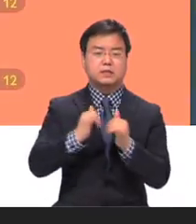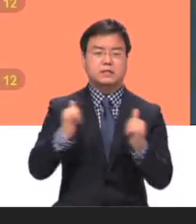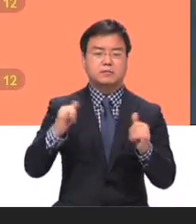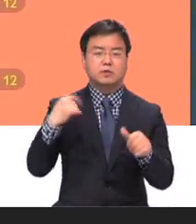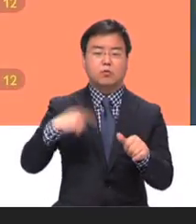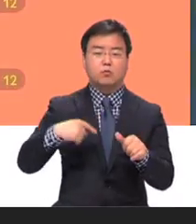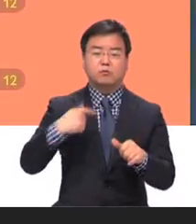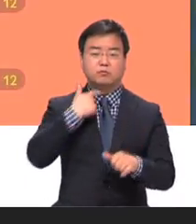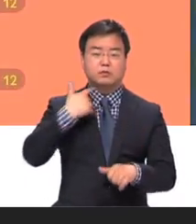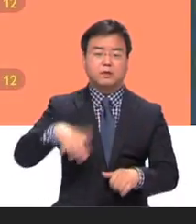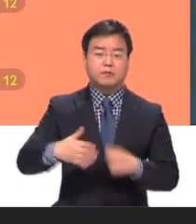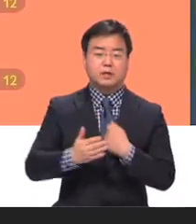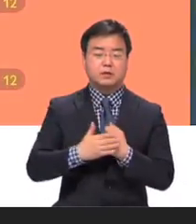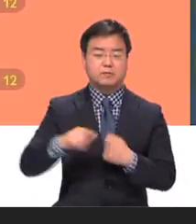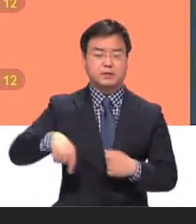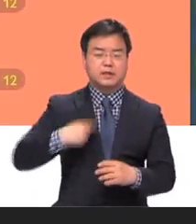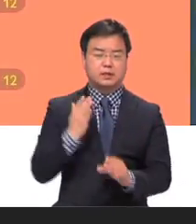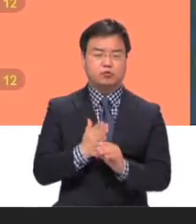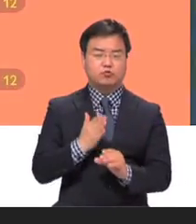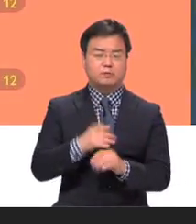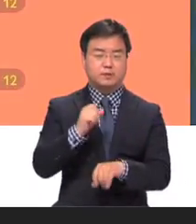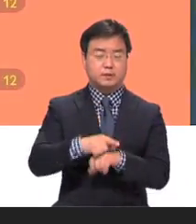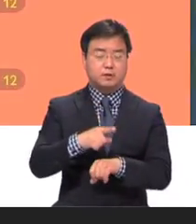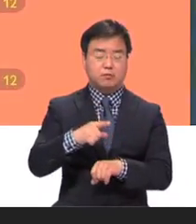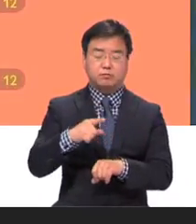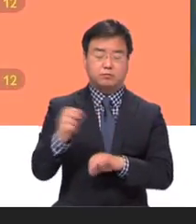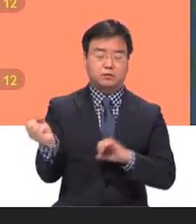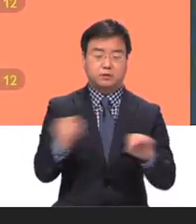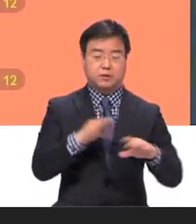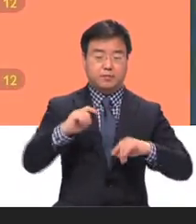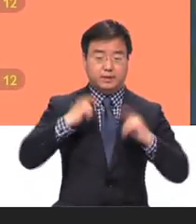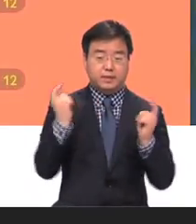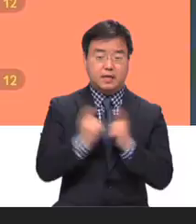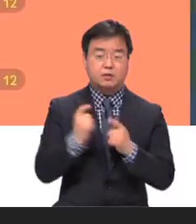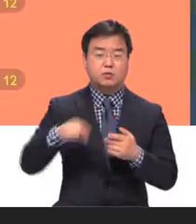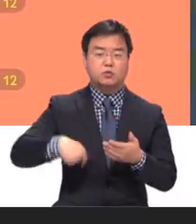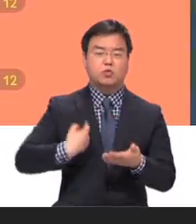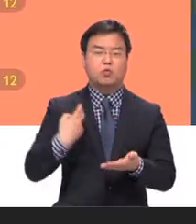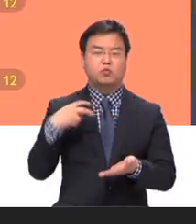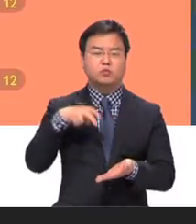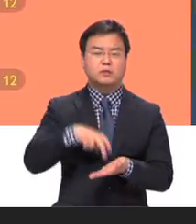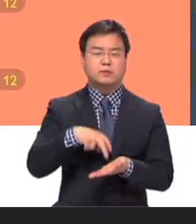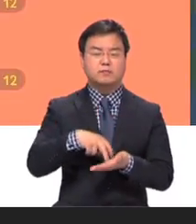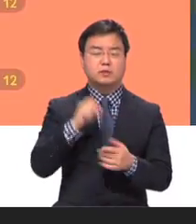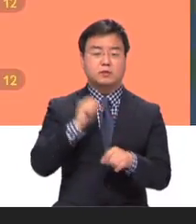보니까 주체성을 상실하고 개인의 독자성을 상실하고